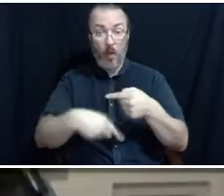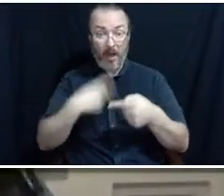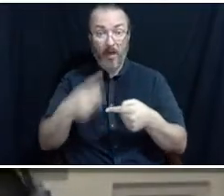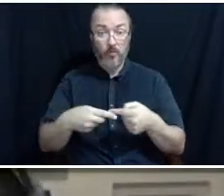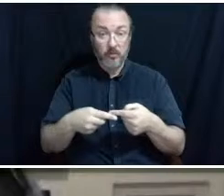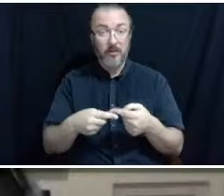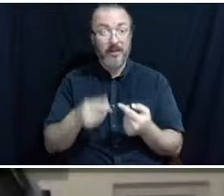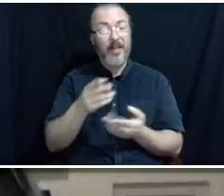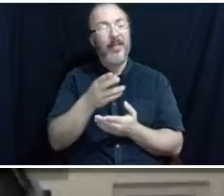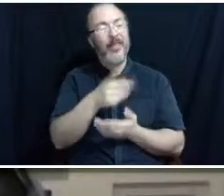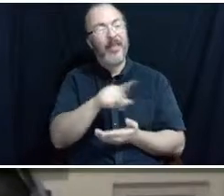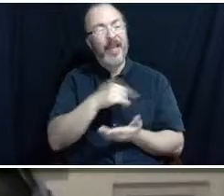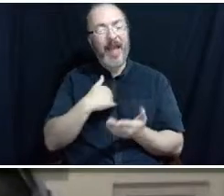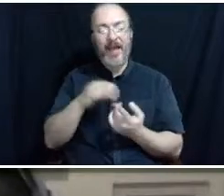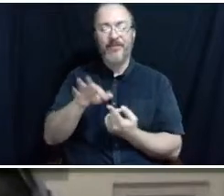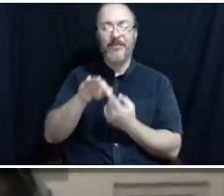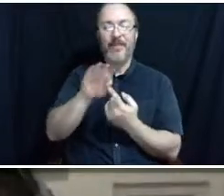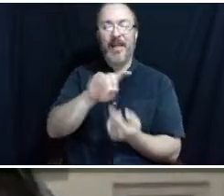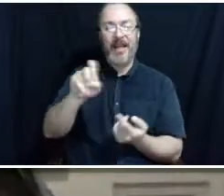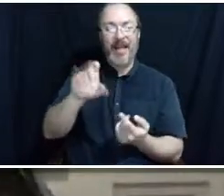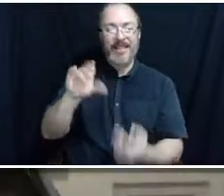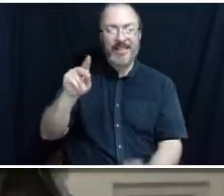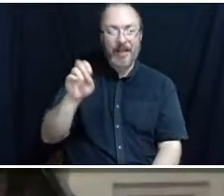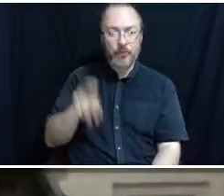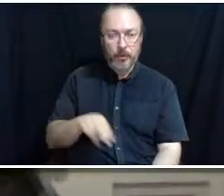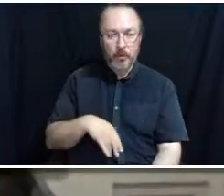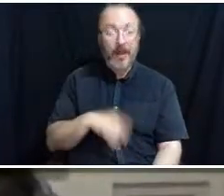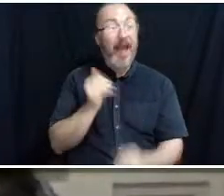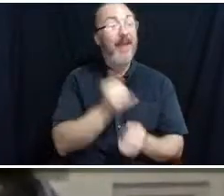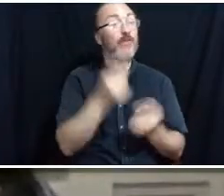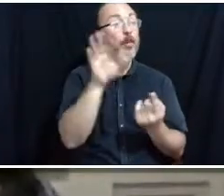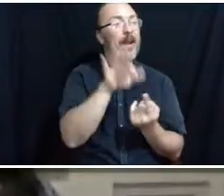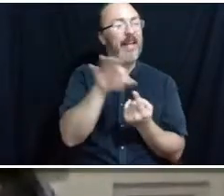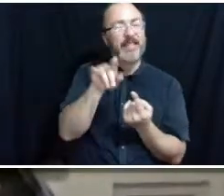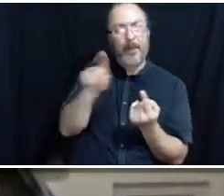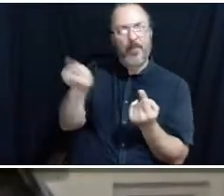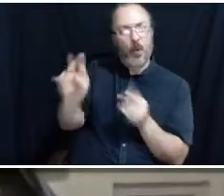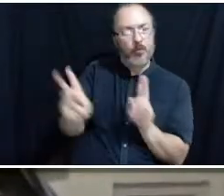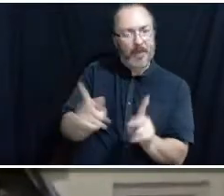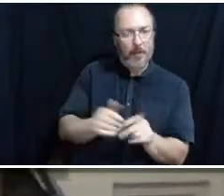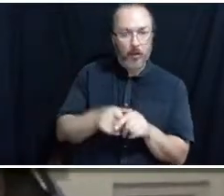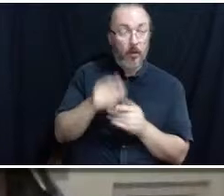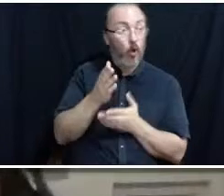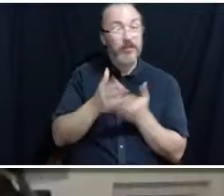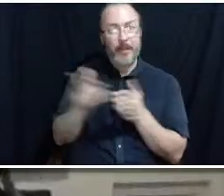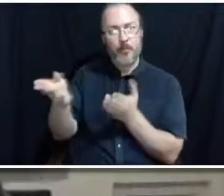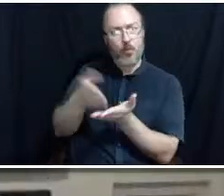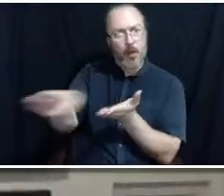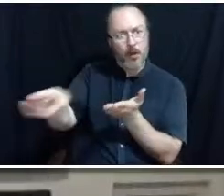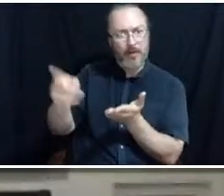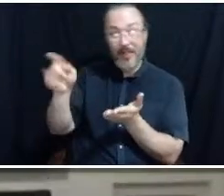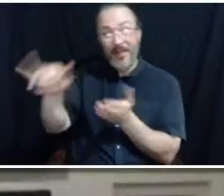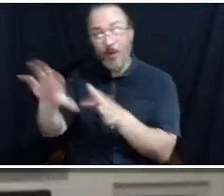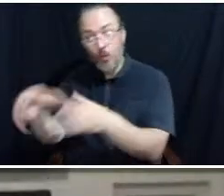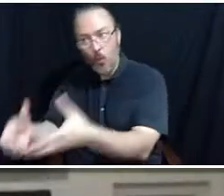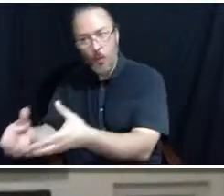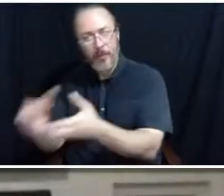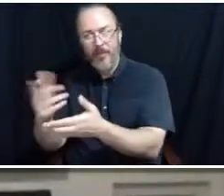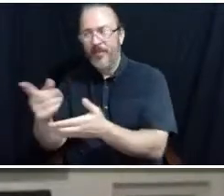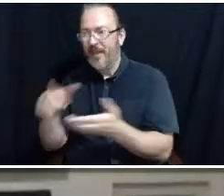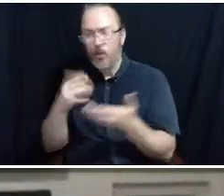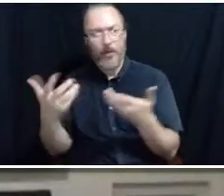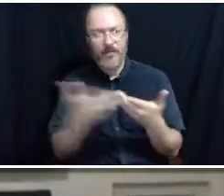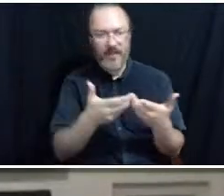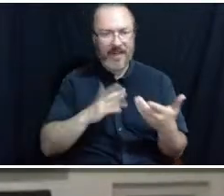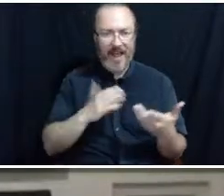et notamment en Nouvelle-Zélande, il y a certaines personnes qui ont du mal à s'adapter, qui sont un peu